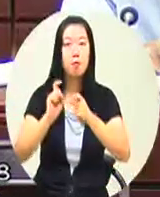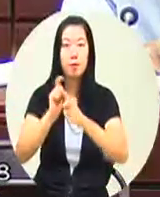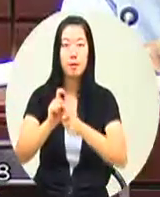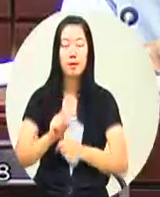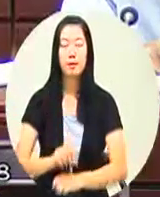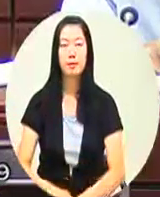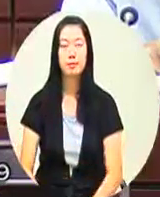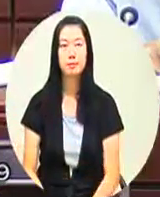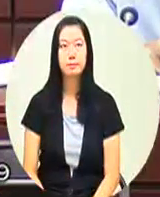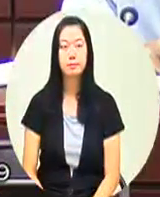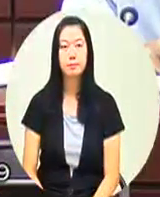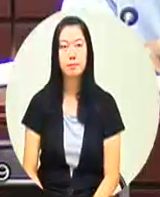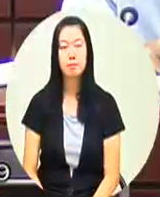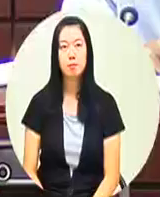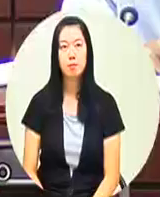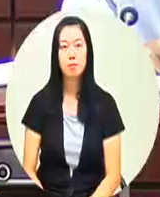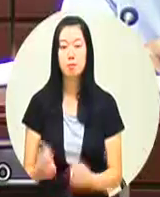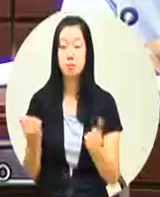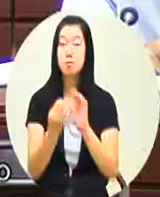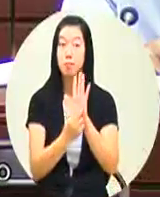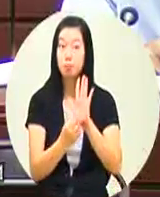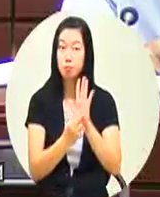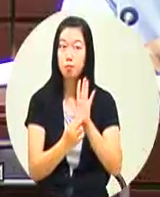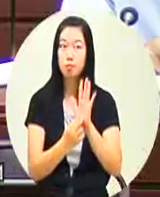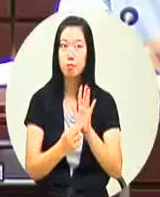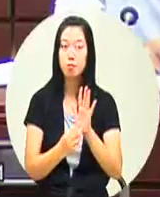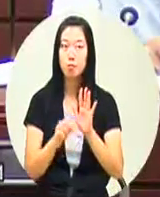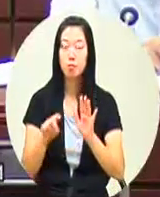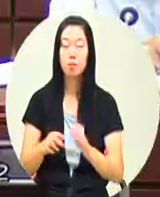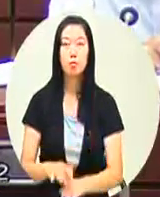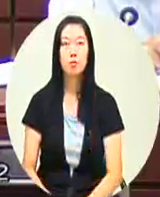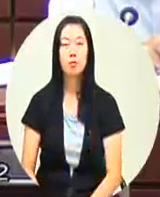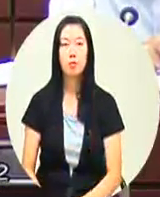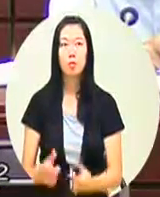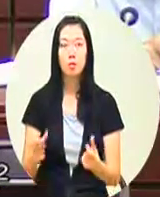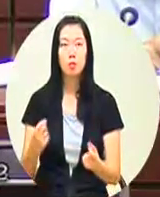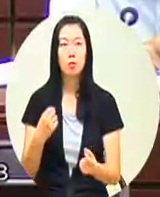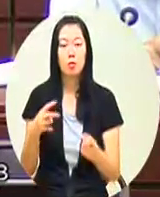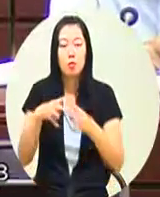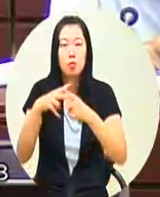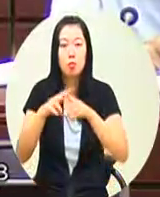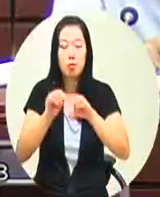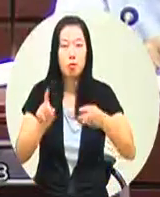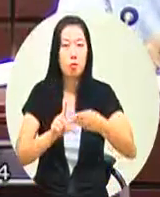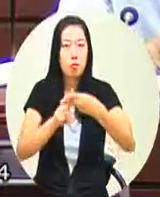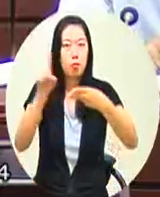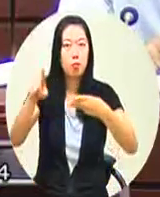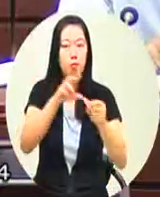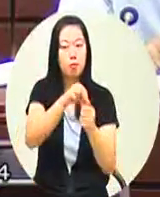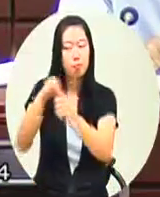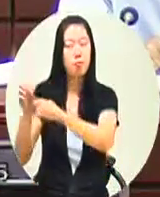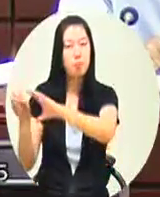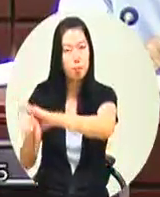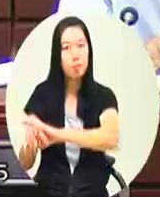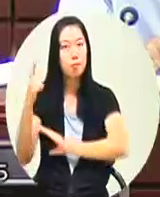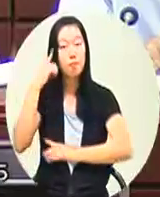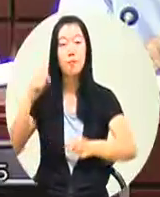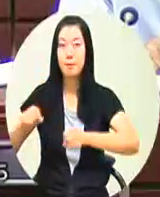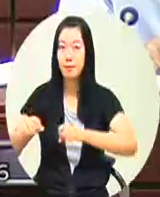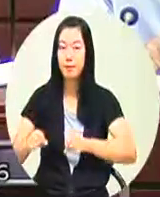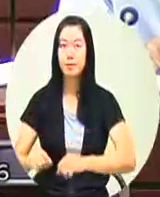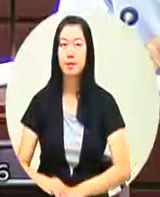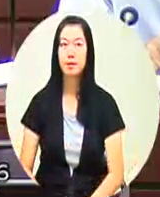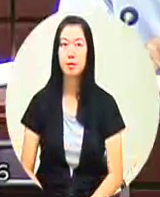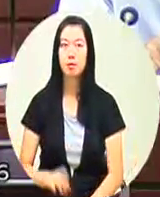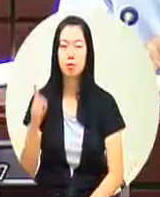有就是我们一些，比如说有以前没领的一些小地主的，我们有个安置计划。 哦，安置计划是